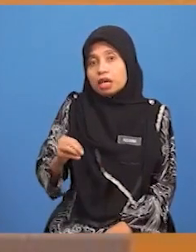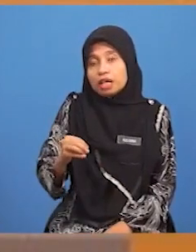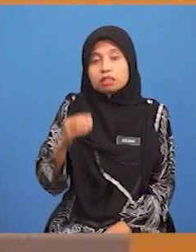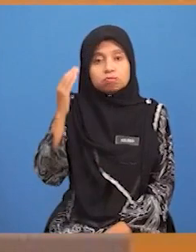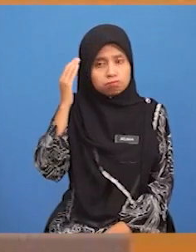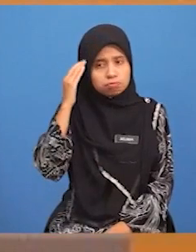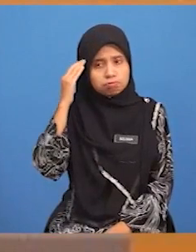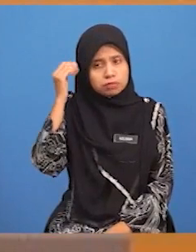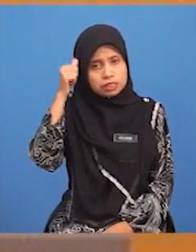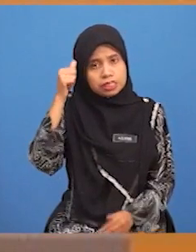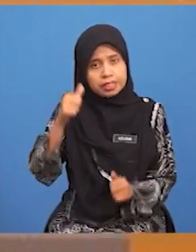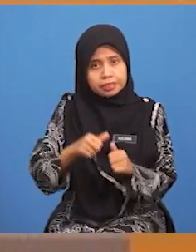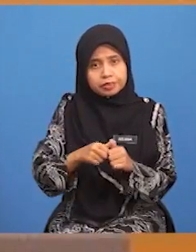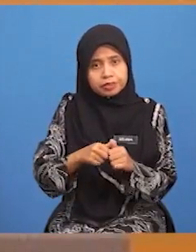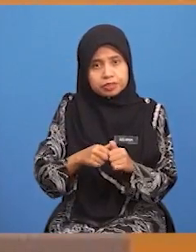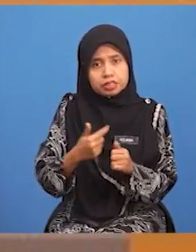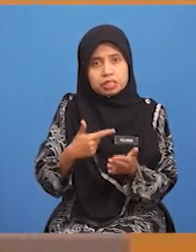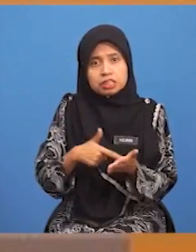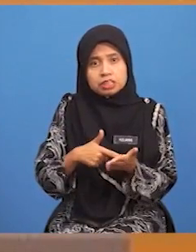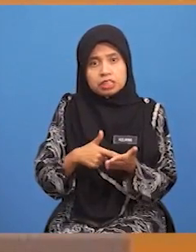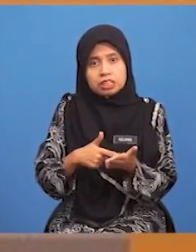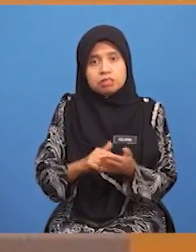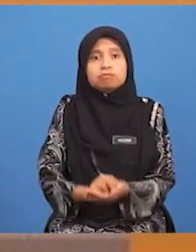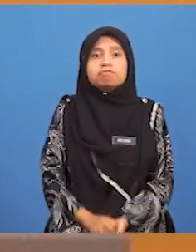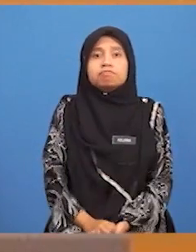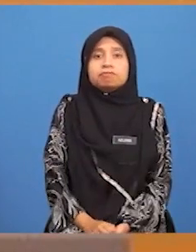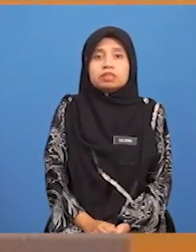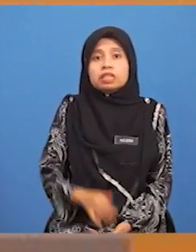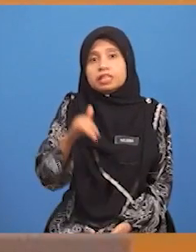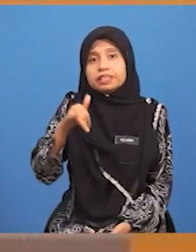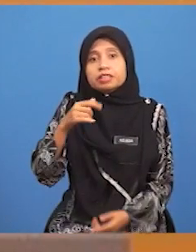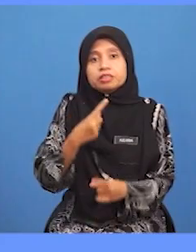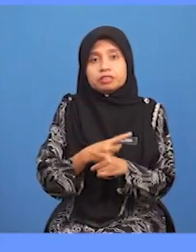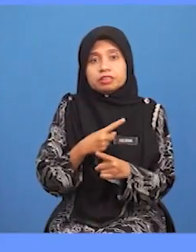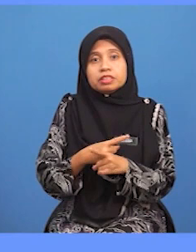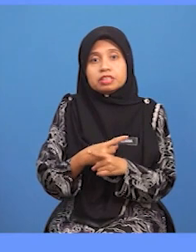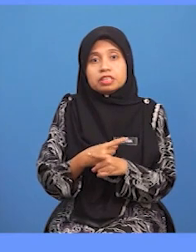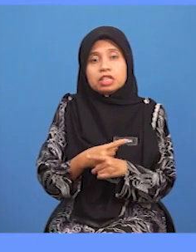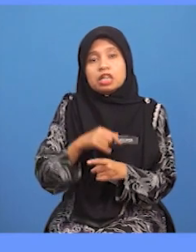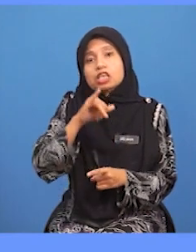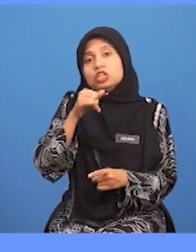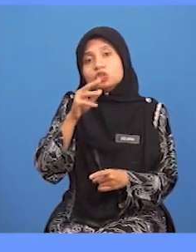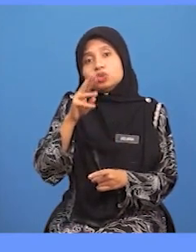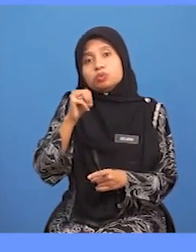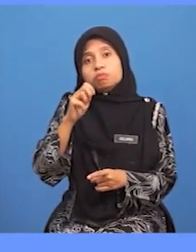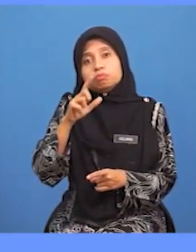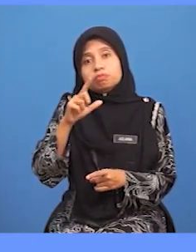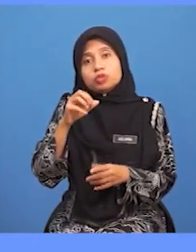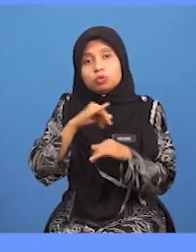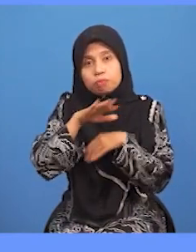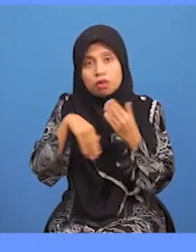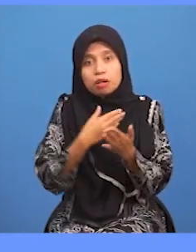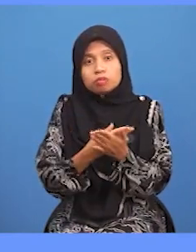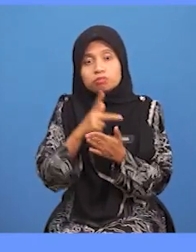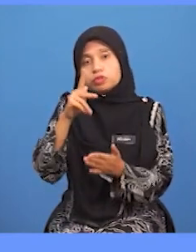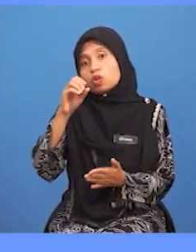anda ingat jumlah kos tetap dalam soalan tadi? Ya, betul. Jumlah kos tetap yang kita peroleh sebentar